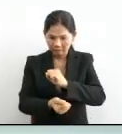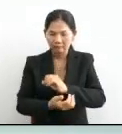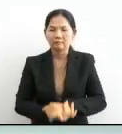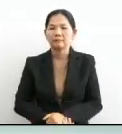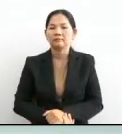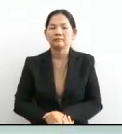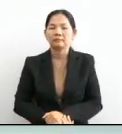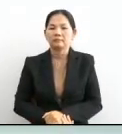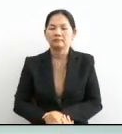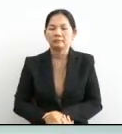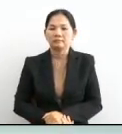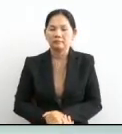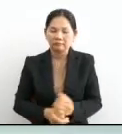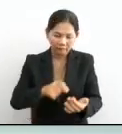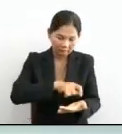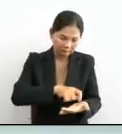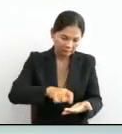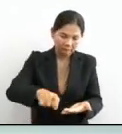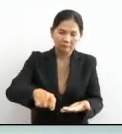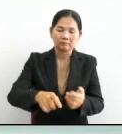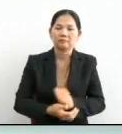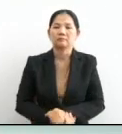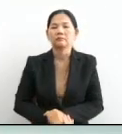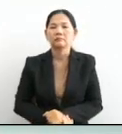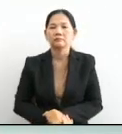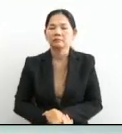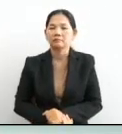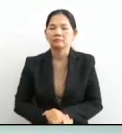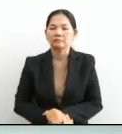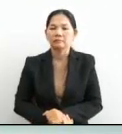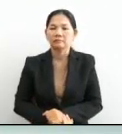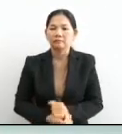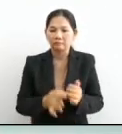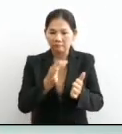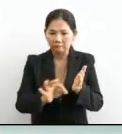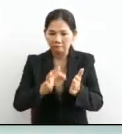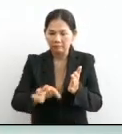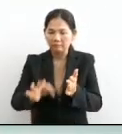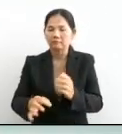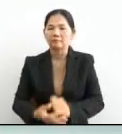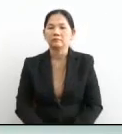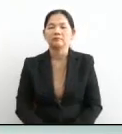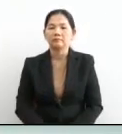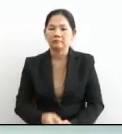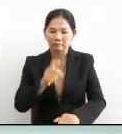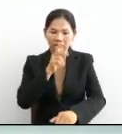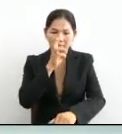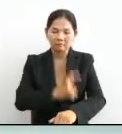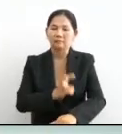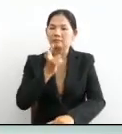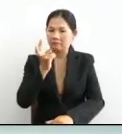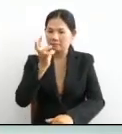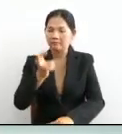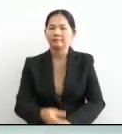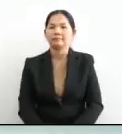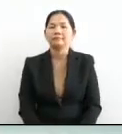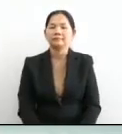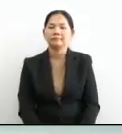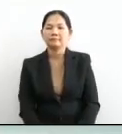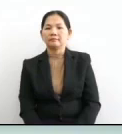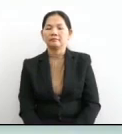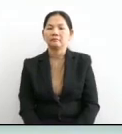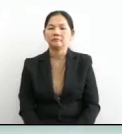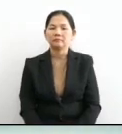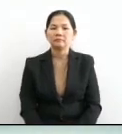chả cài đâm rỡ sầm này là bạc con chả clac clac chả chắc này cứ tục về lại con là con